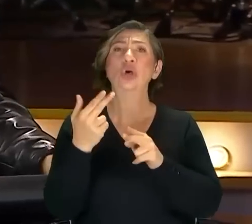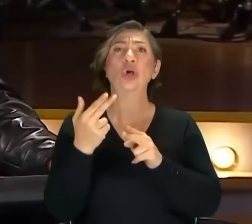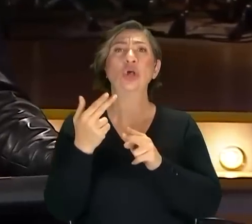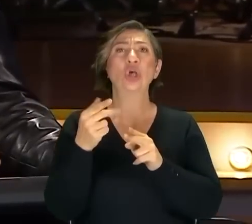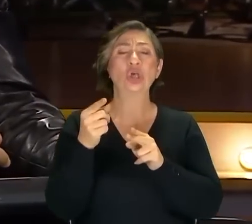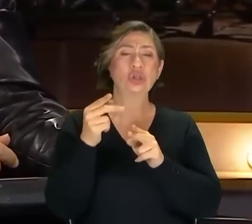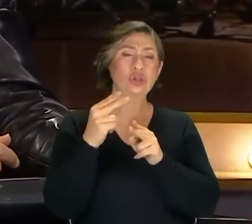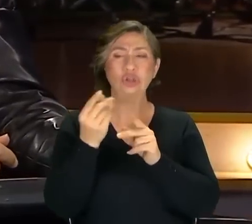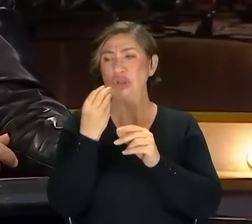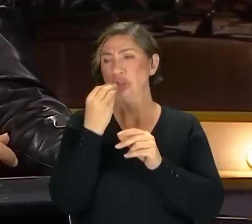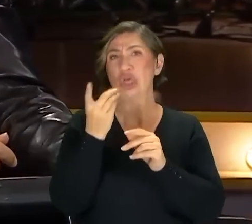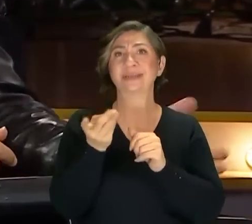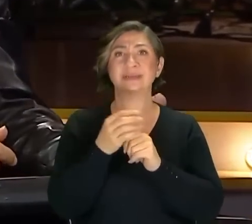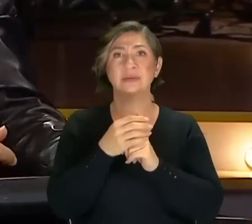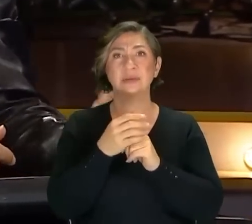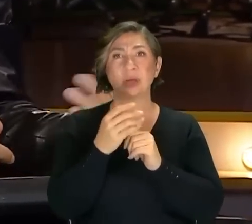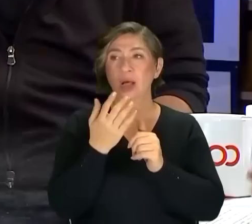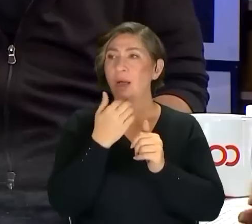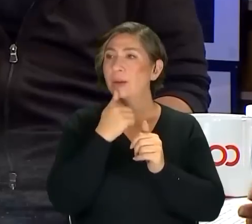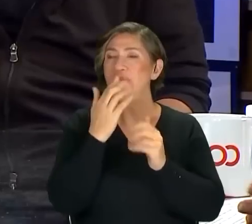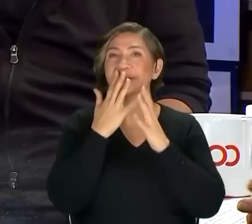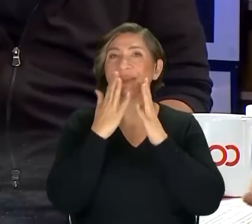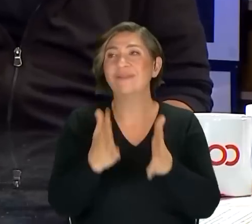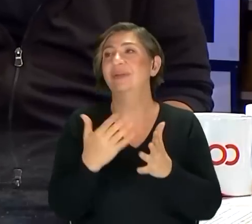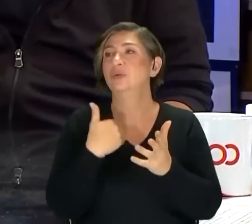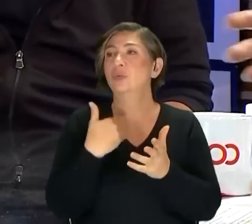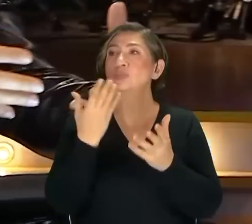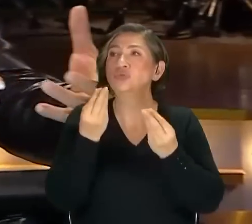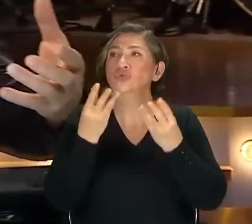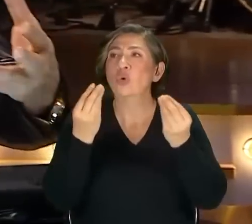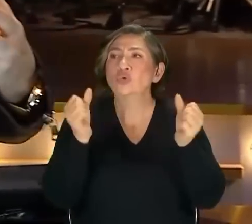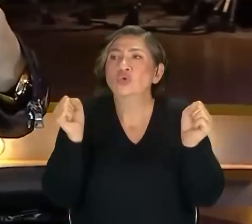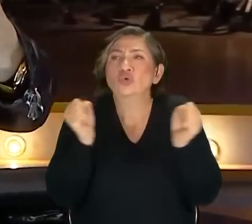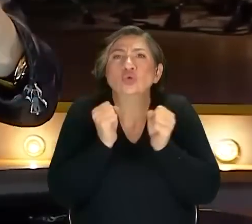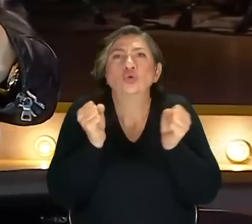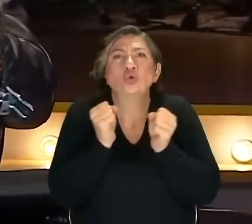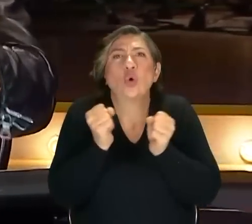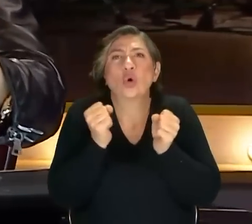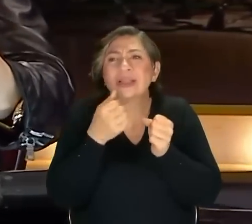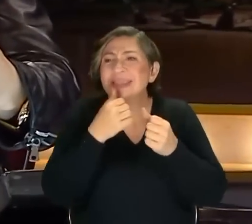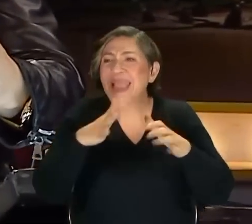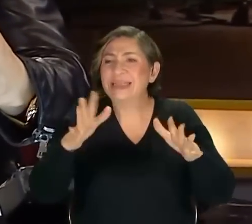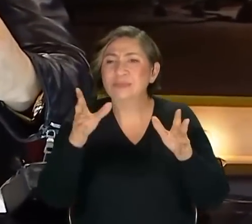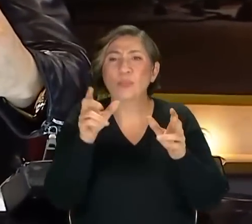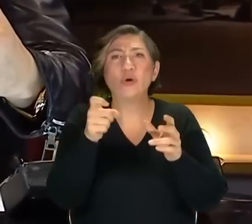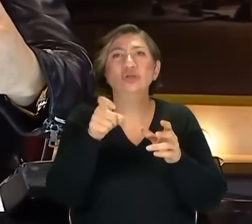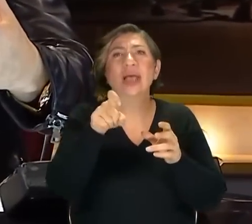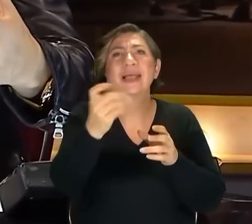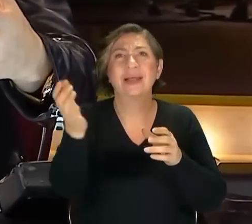krustase yiyeceğiz. Ya ne? Abi nefret ediyorum ya. Bir sürü soğuk deniz böceği